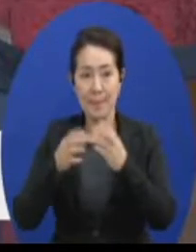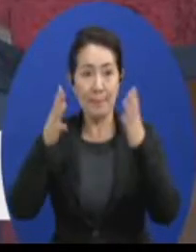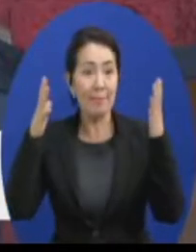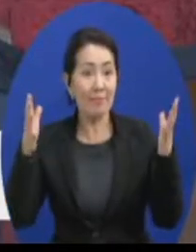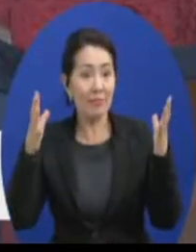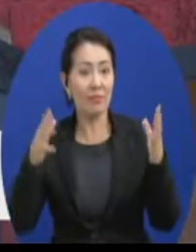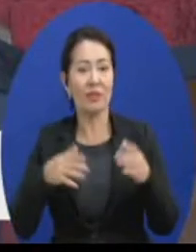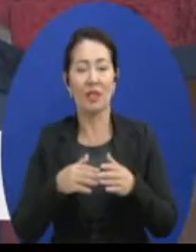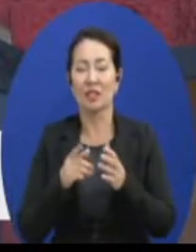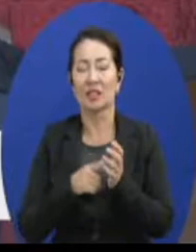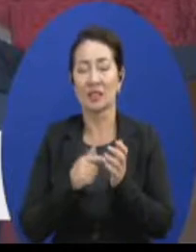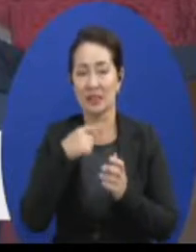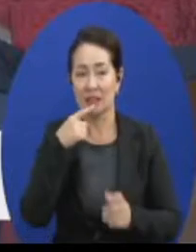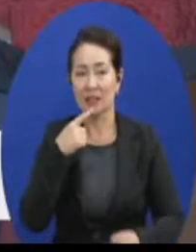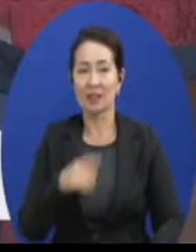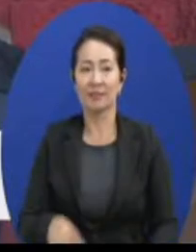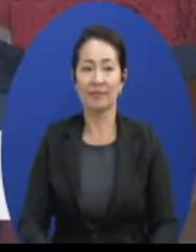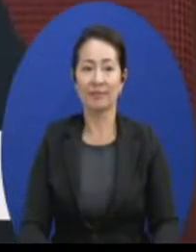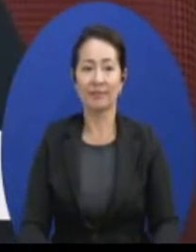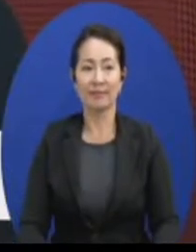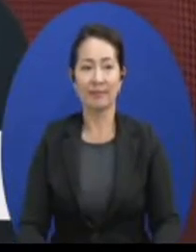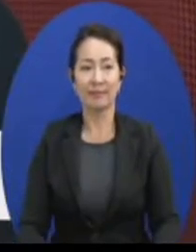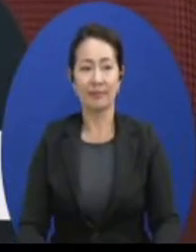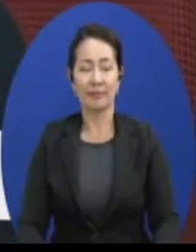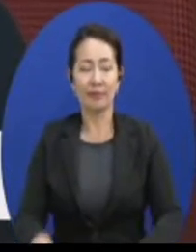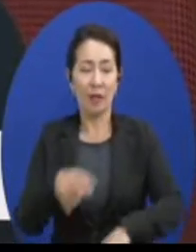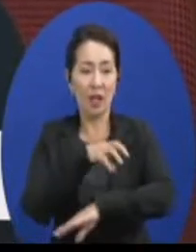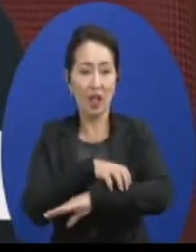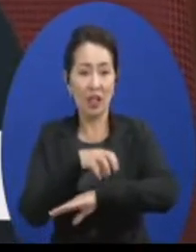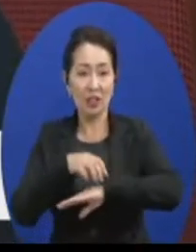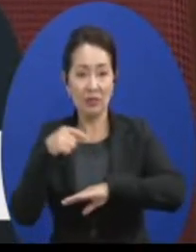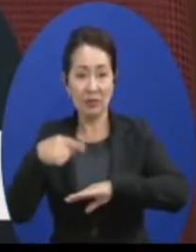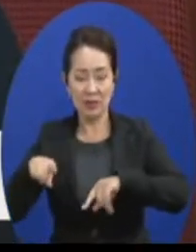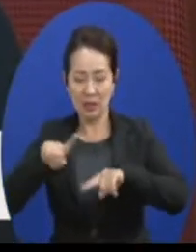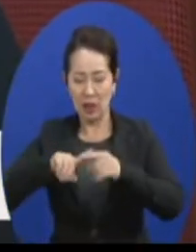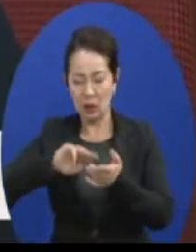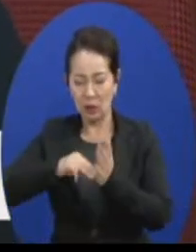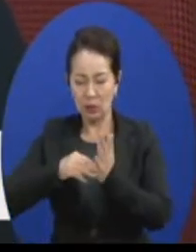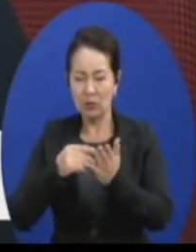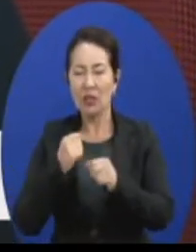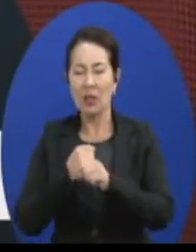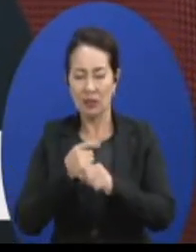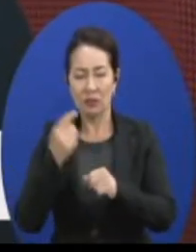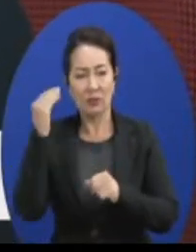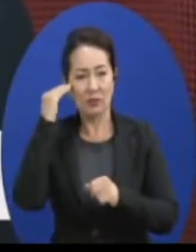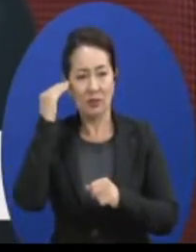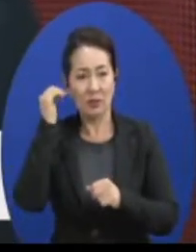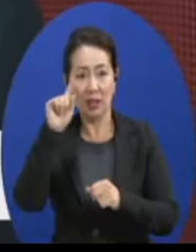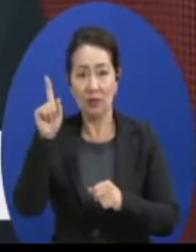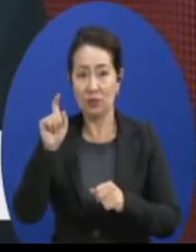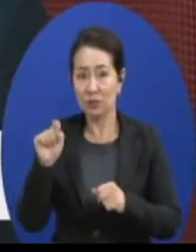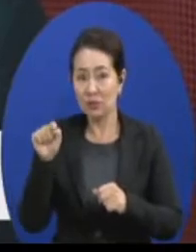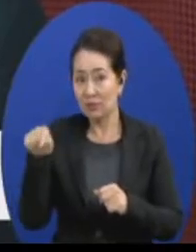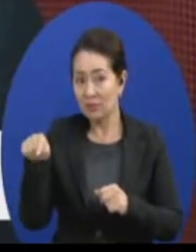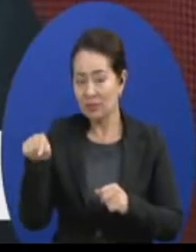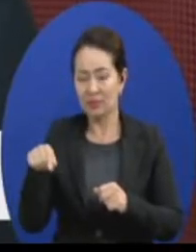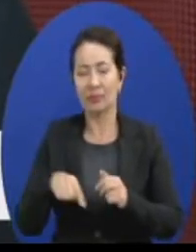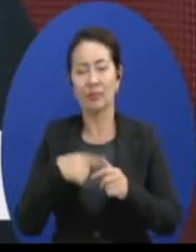байгуулалтаа өргөжүүлэх хэрэгтэй хэлсэн юм а. Гэр хорооллын дахин төлбөртийн асуудал хамгийн их болж байгаа. Тэрийг